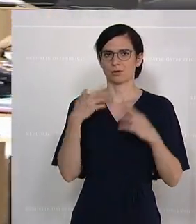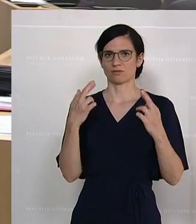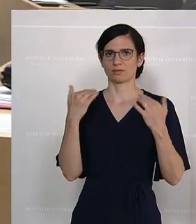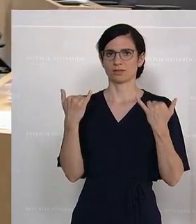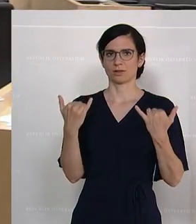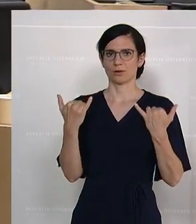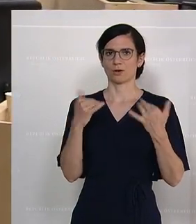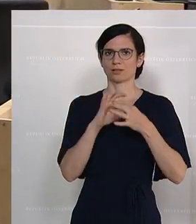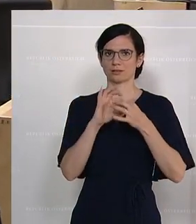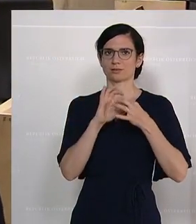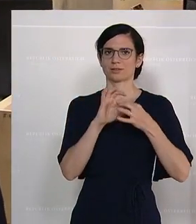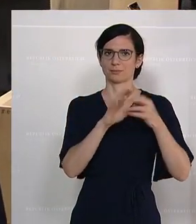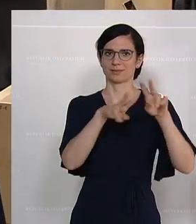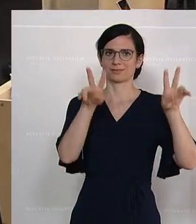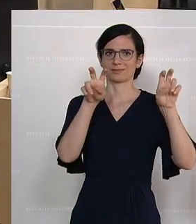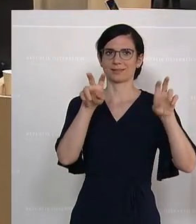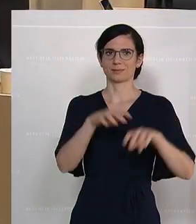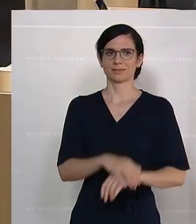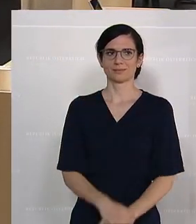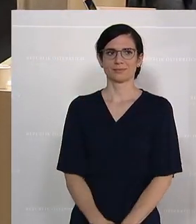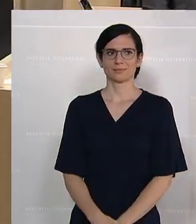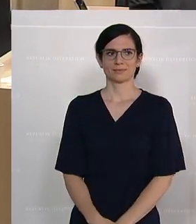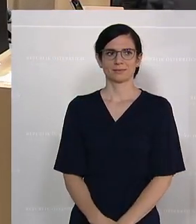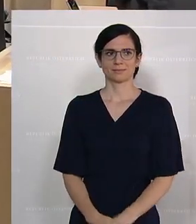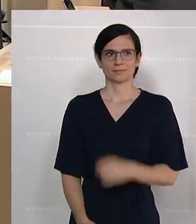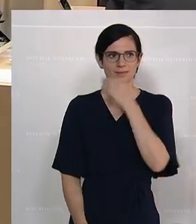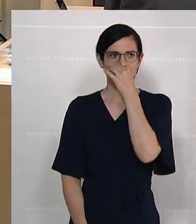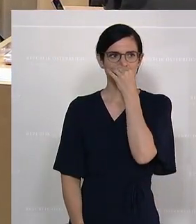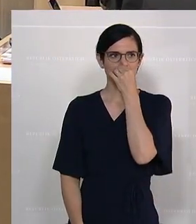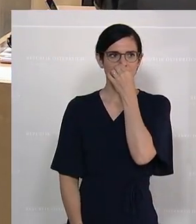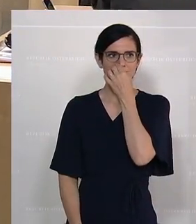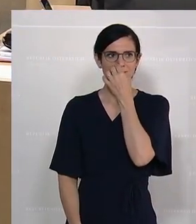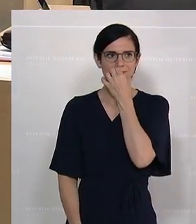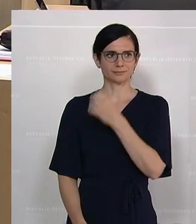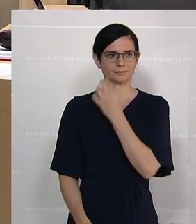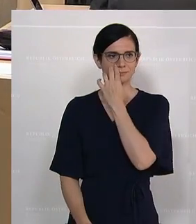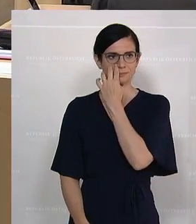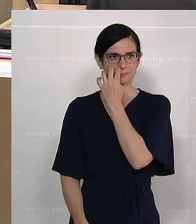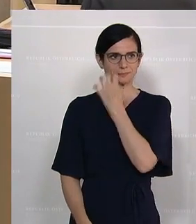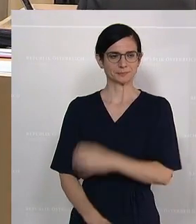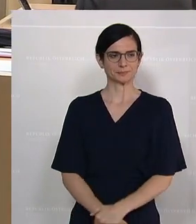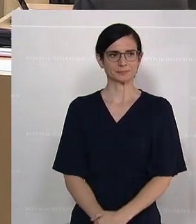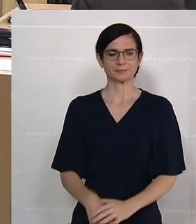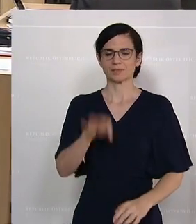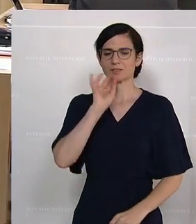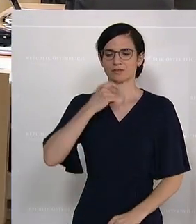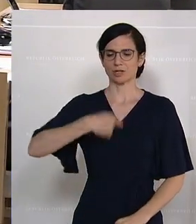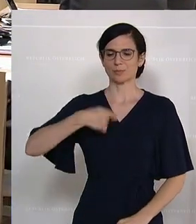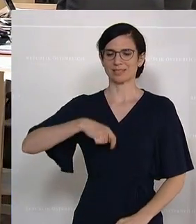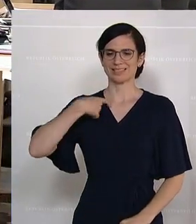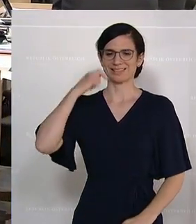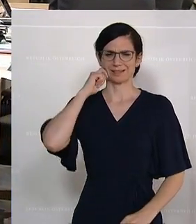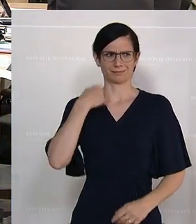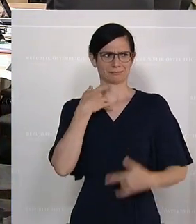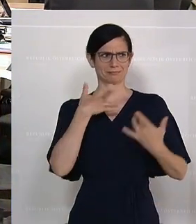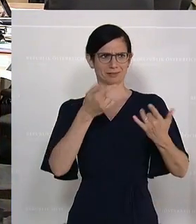sich erwartet habe und die voraussetzungen haben sich geändert und daher ist es richtig sie auszusetzen abzuschaffen sagt werner